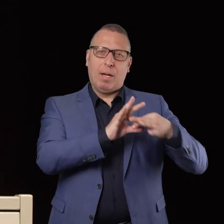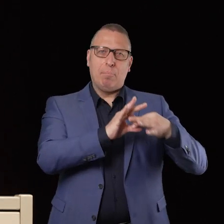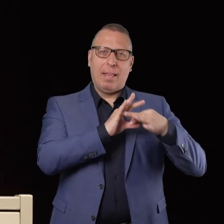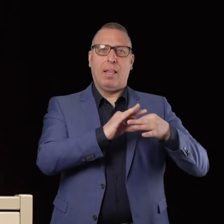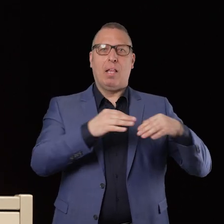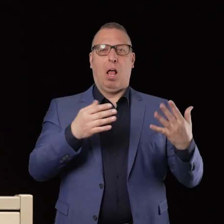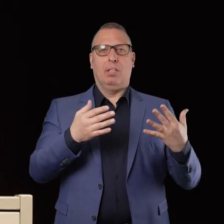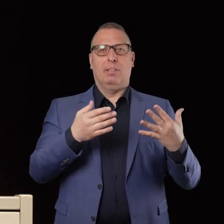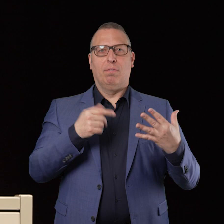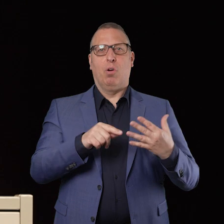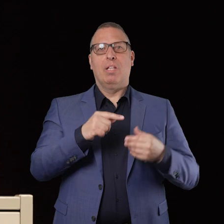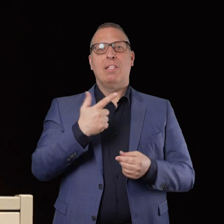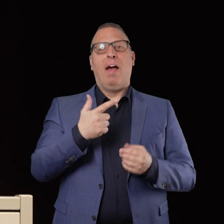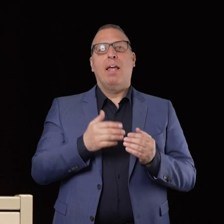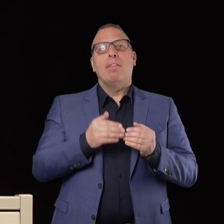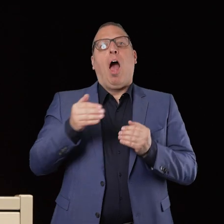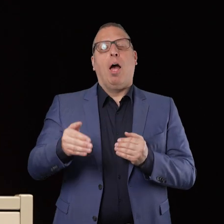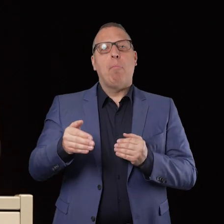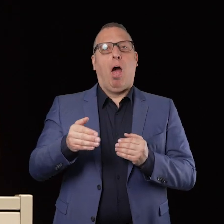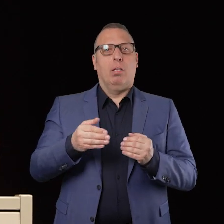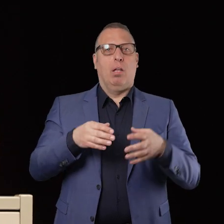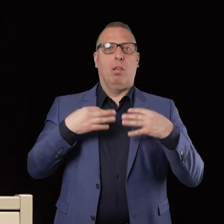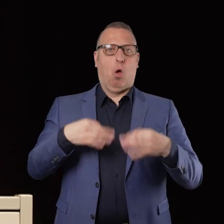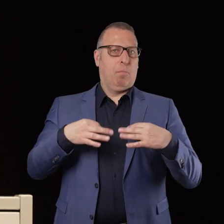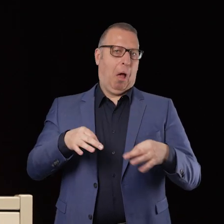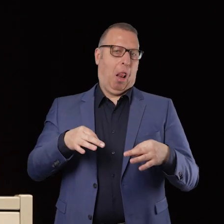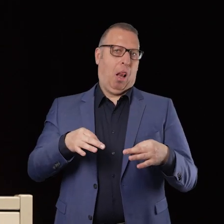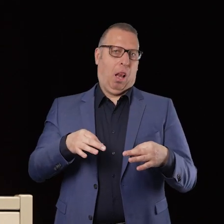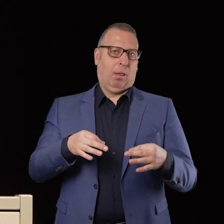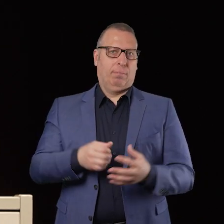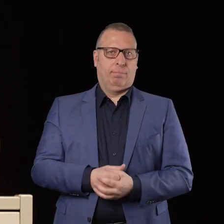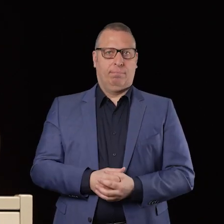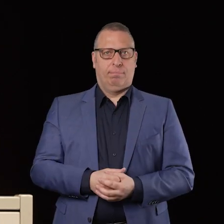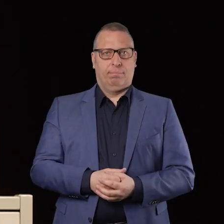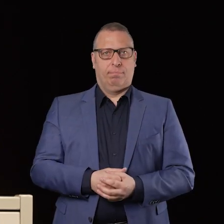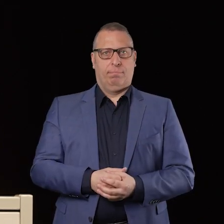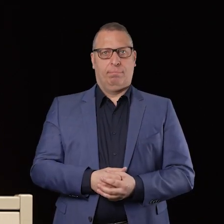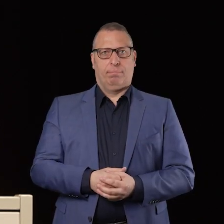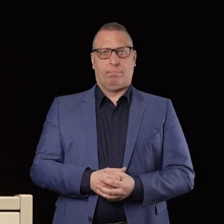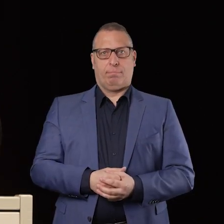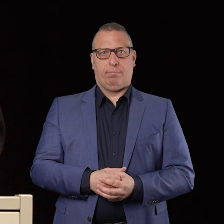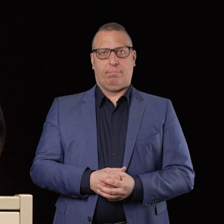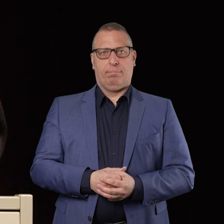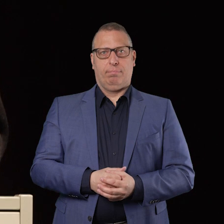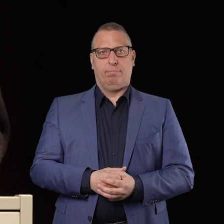verbindet, als dies zwischen zwei Nachbarn üblicherweise der Fall ist.